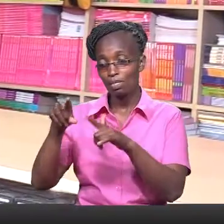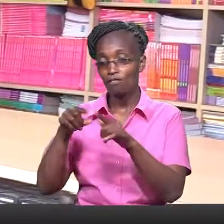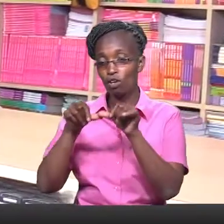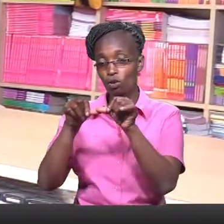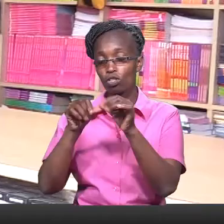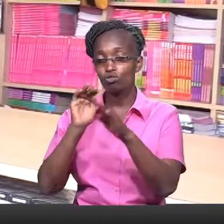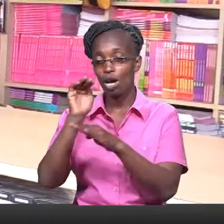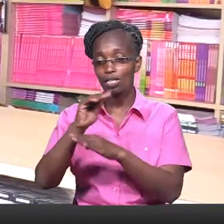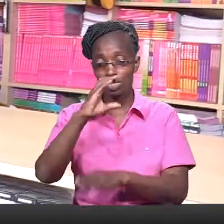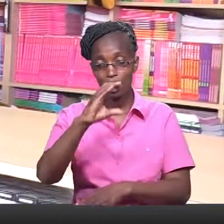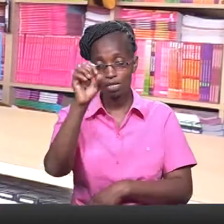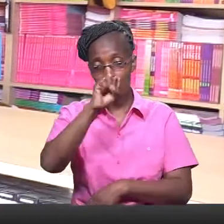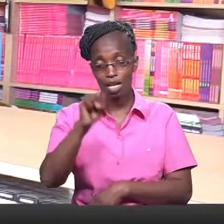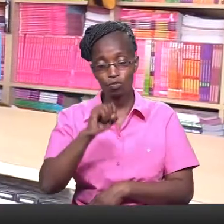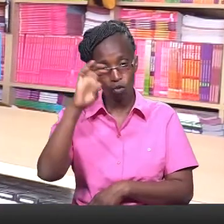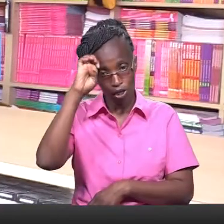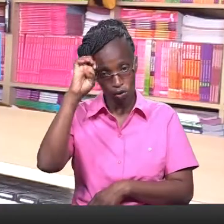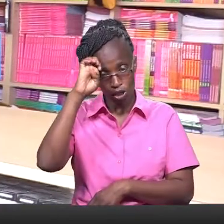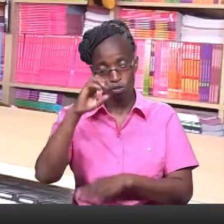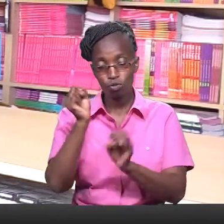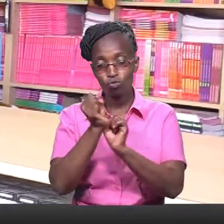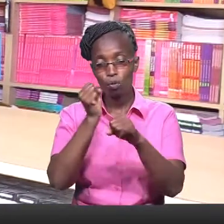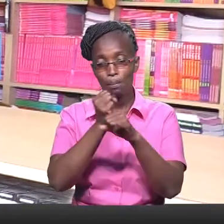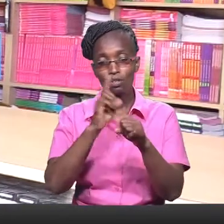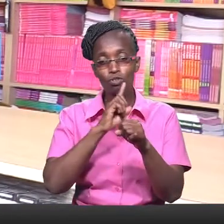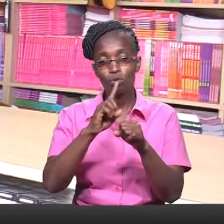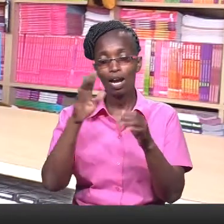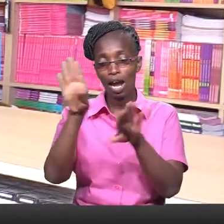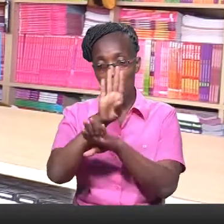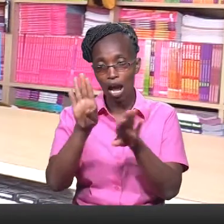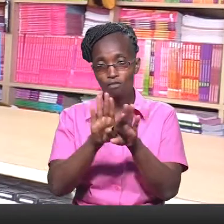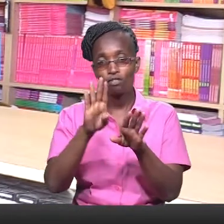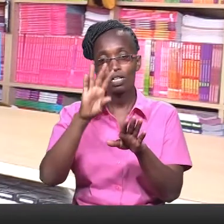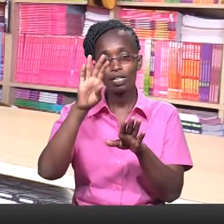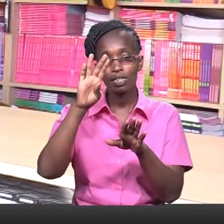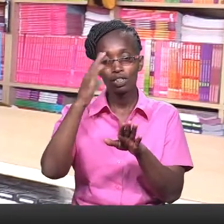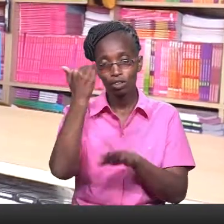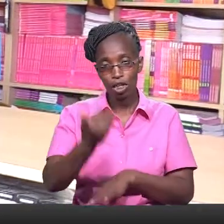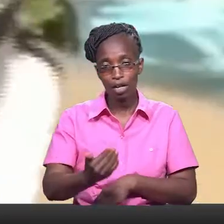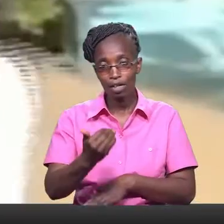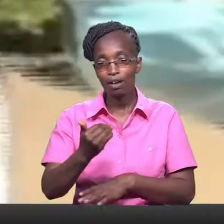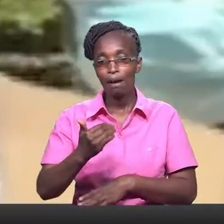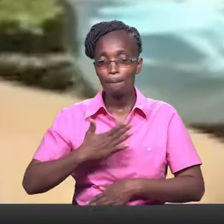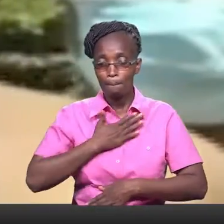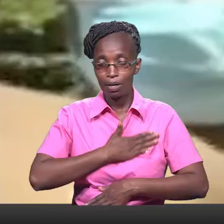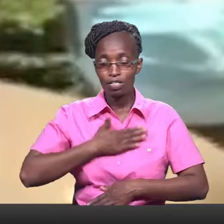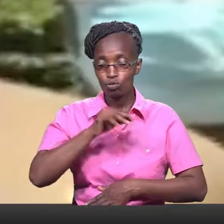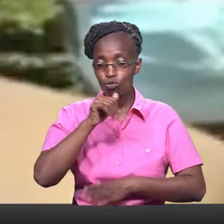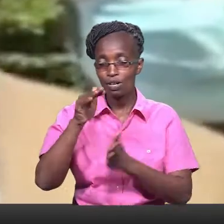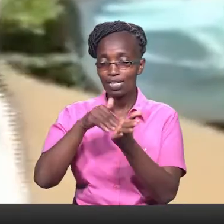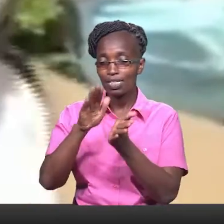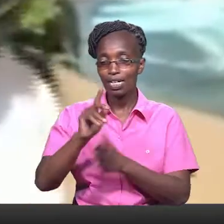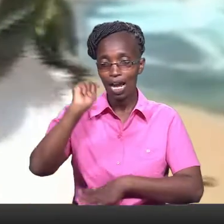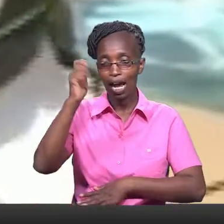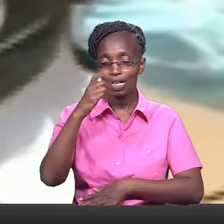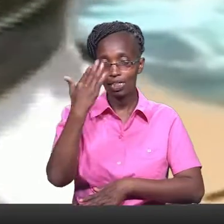elimu Profesa George Magoha kwamba serikali itahakikisha kila mwanafunzi amesalia shuleni. Please, in the name of God, do not send